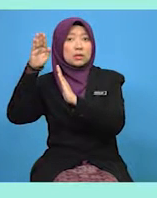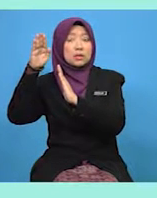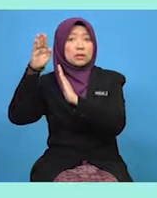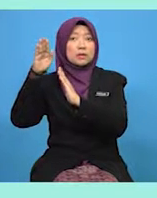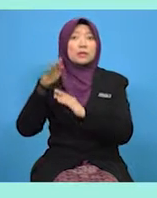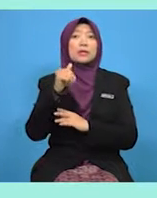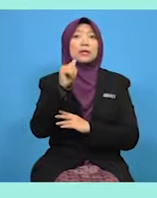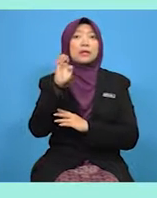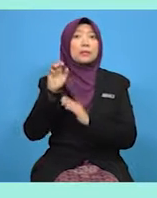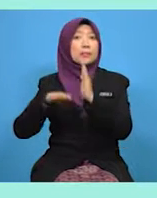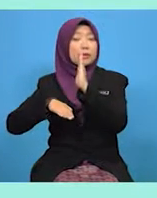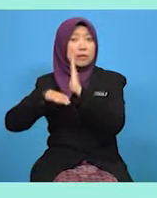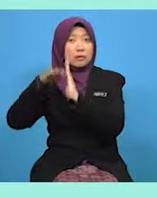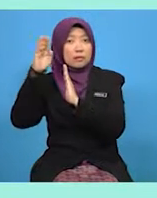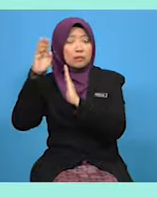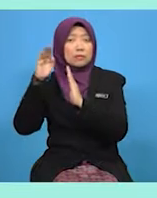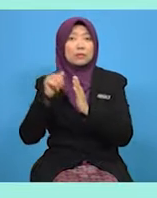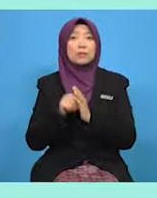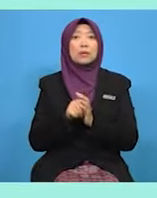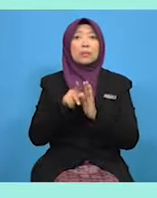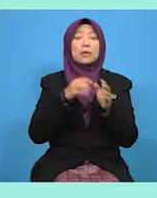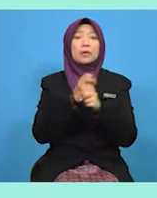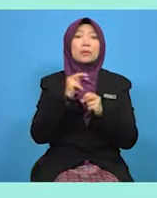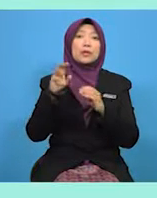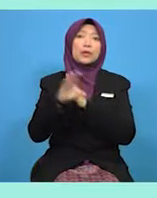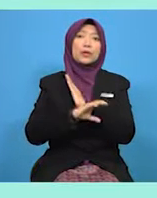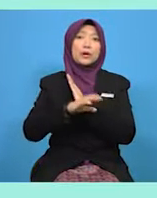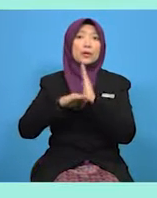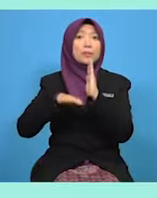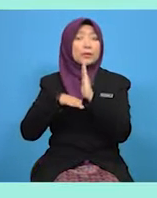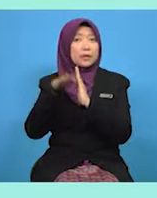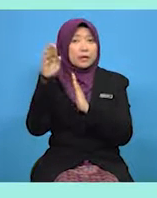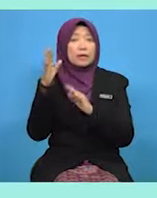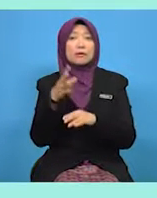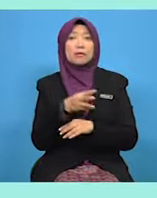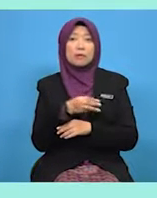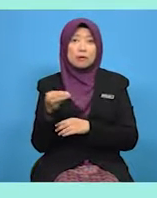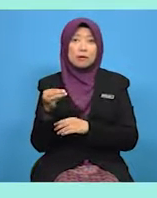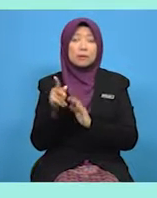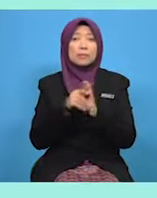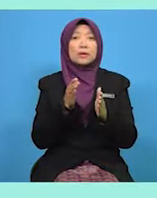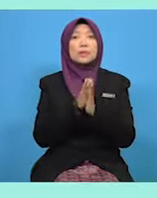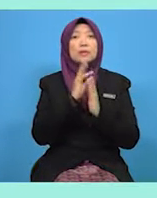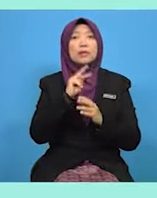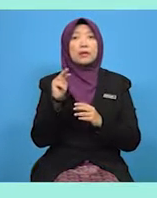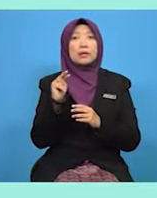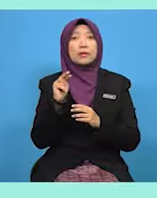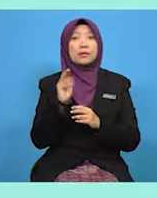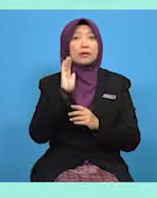AE meningkat, pendapatan negara meningkat dan permintaan agregat